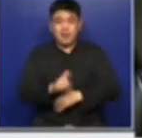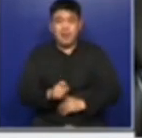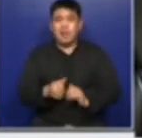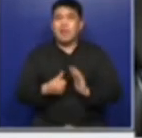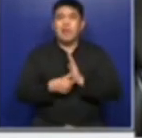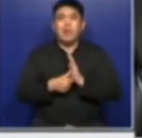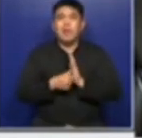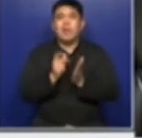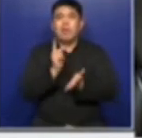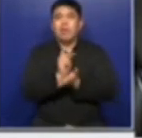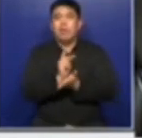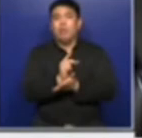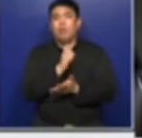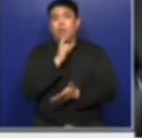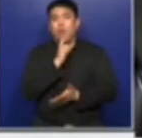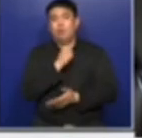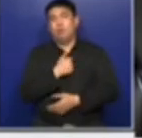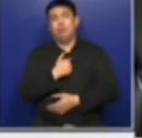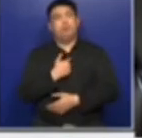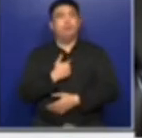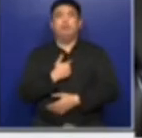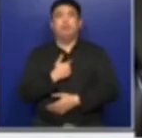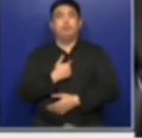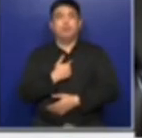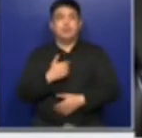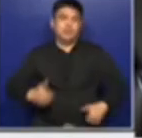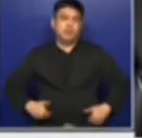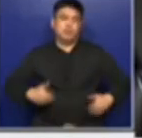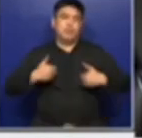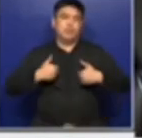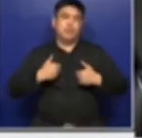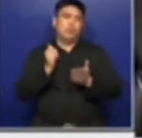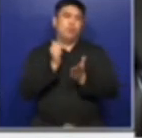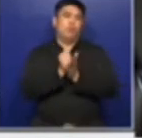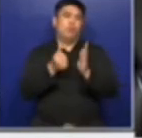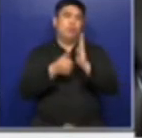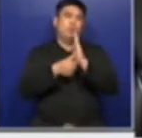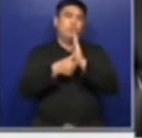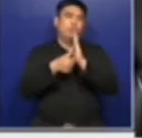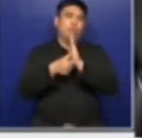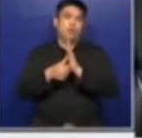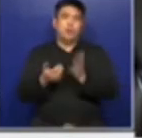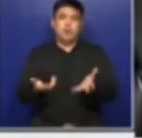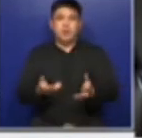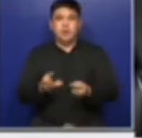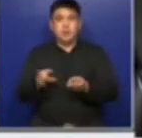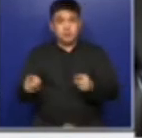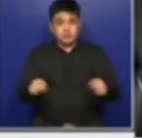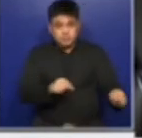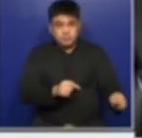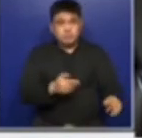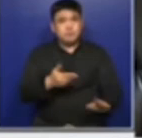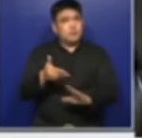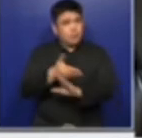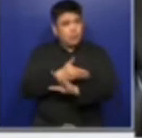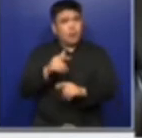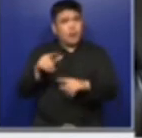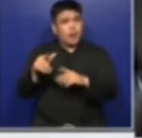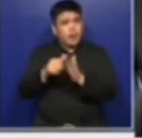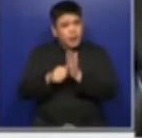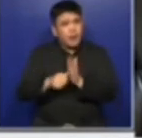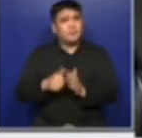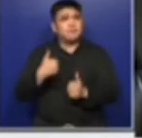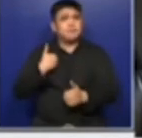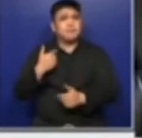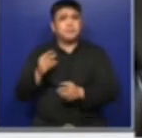ของศักดิ์ศรีความเป็นมนุษย์เป็นหนี้ตลอดชีพอย่างนี้ท่านได้มีการเตรียมการวางแผนหรือไม่ท่านประธานที่เคารพครับผมคิด